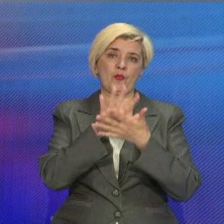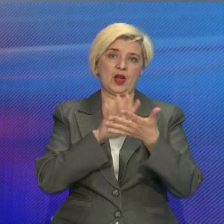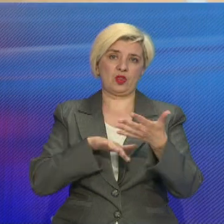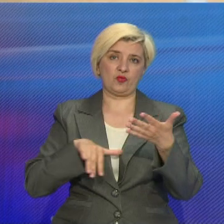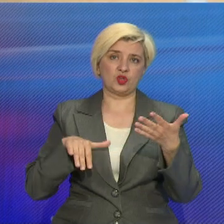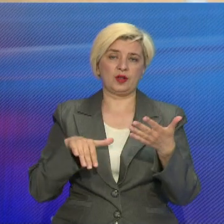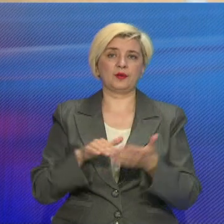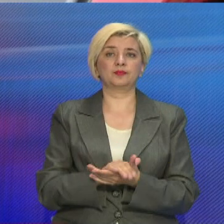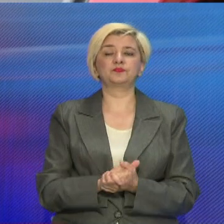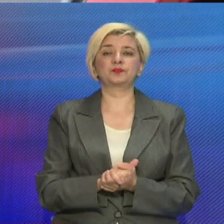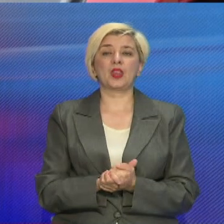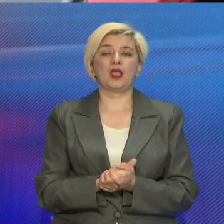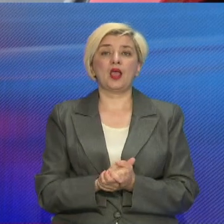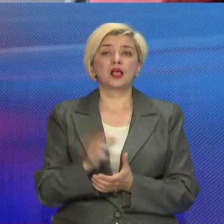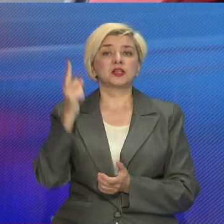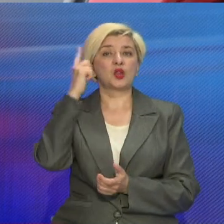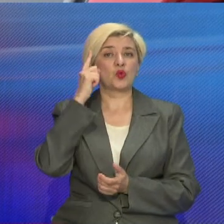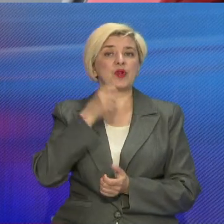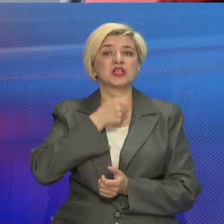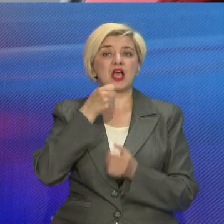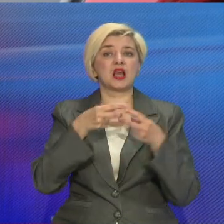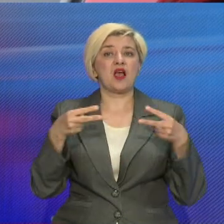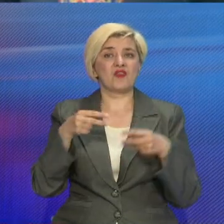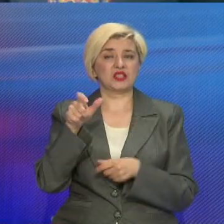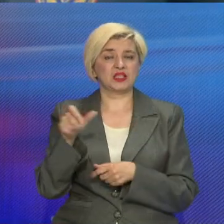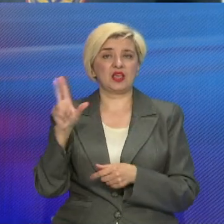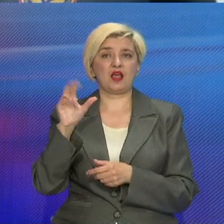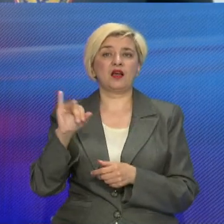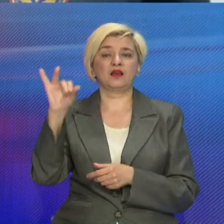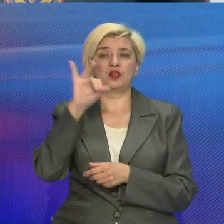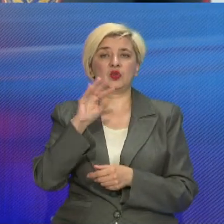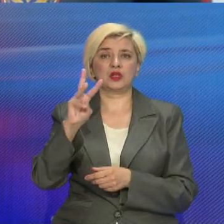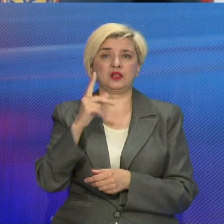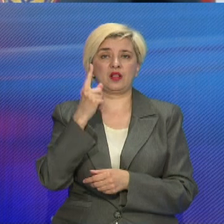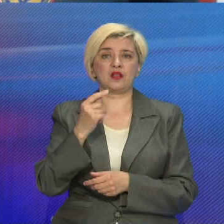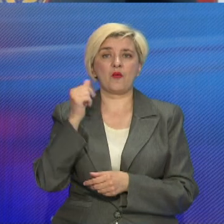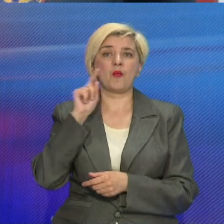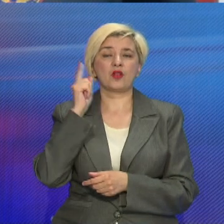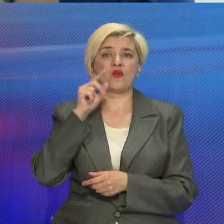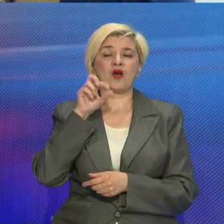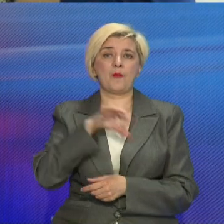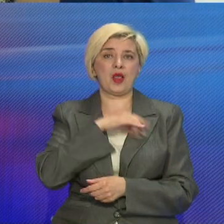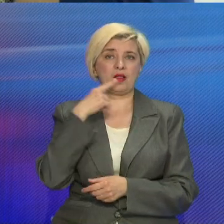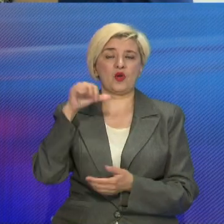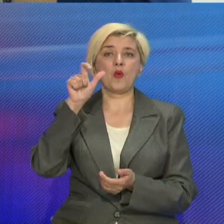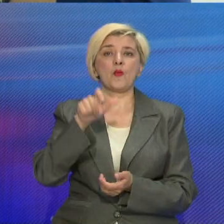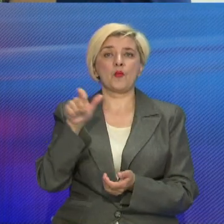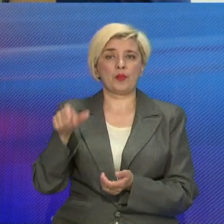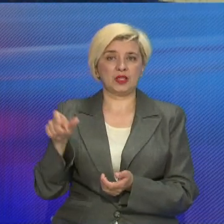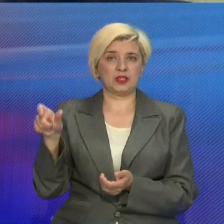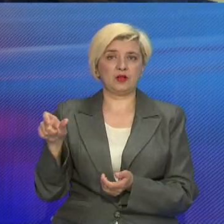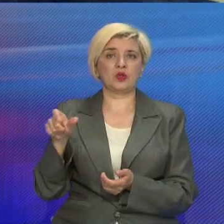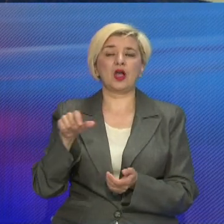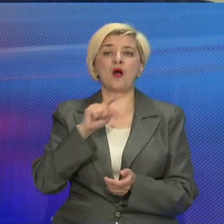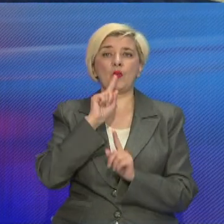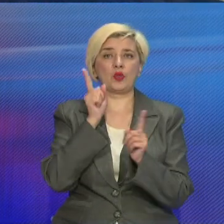их. Задумывались ровесники, как летопис 31-го молодого белоруса, представника уникального узросту. Але